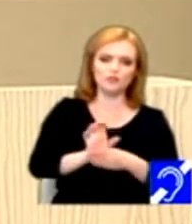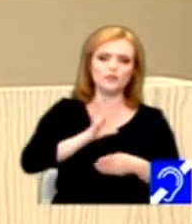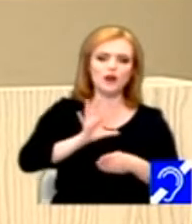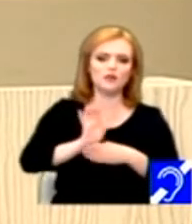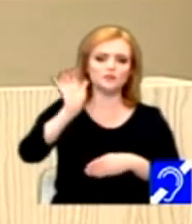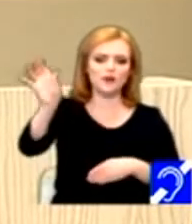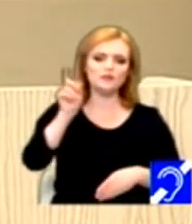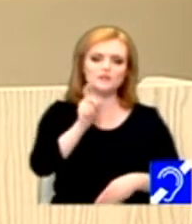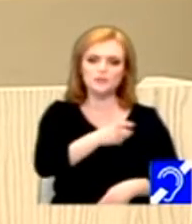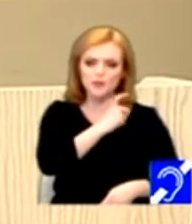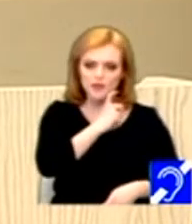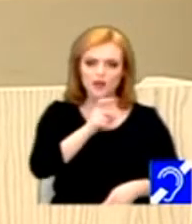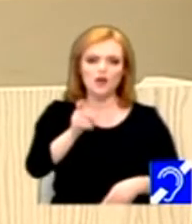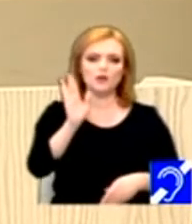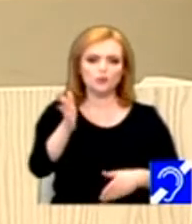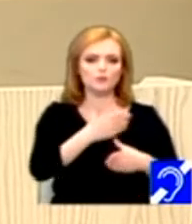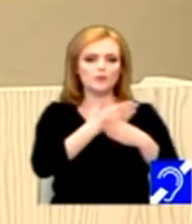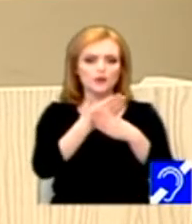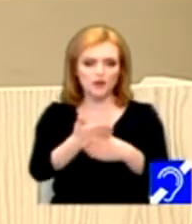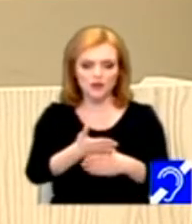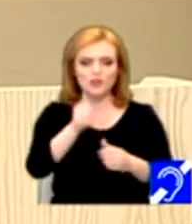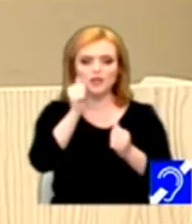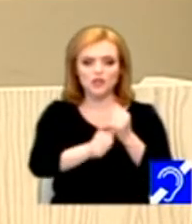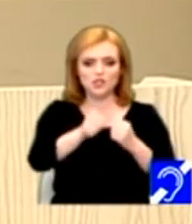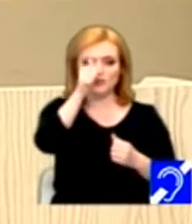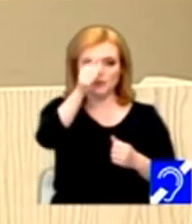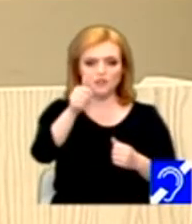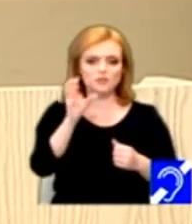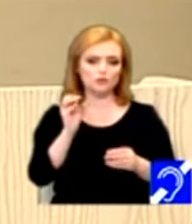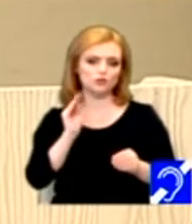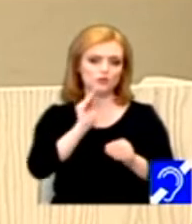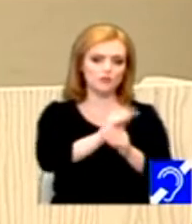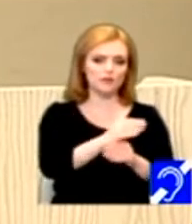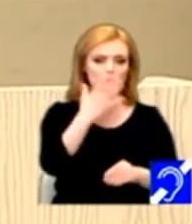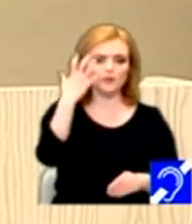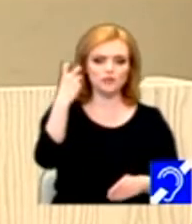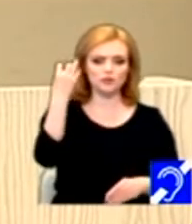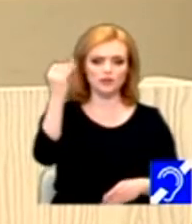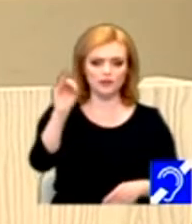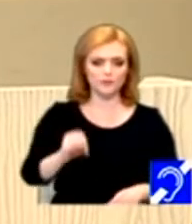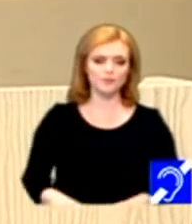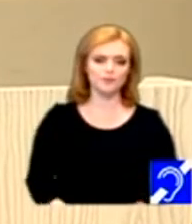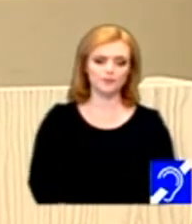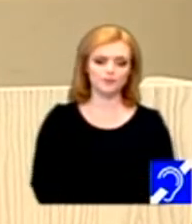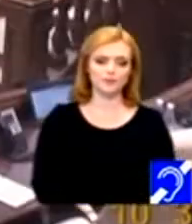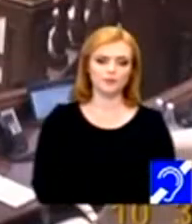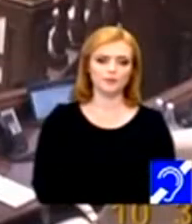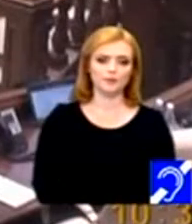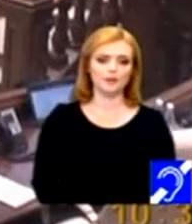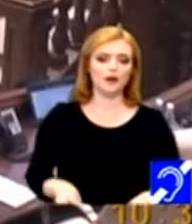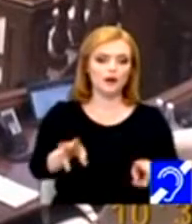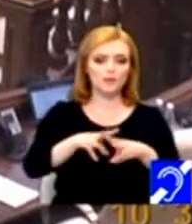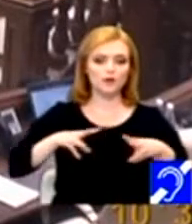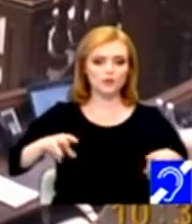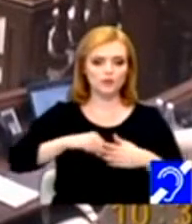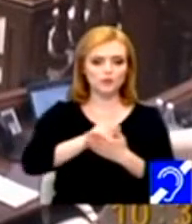pensionari și indiferent de faptul de unde beneficiază de această pensie sau alocație, vor primi alocații lunare în cuantum de 500 de lei.